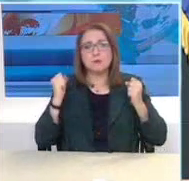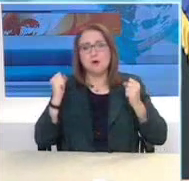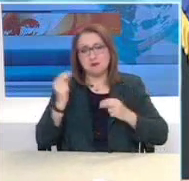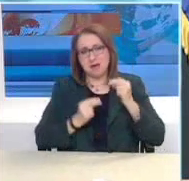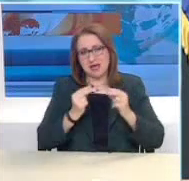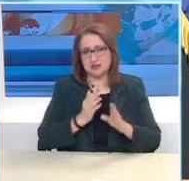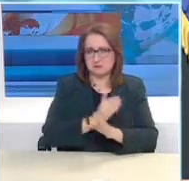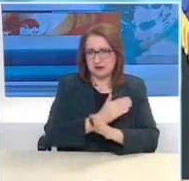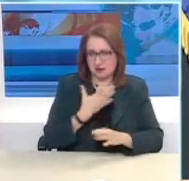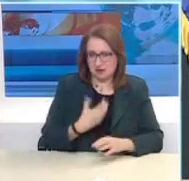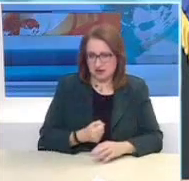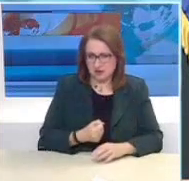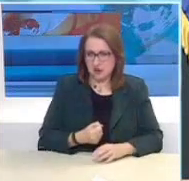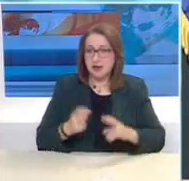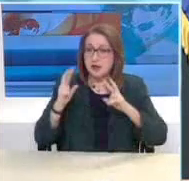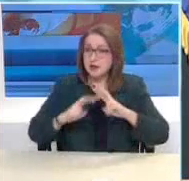ελεγχθεί